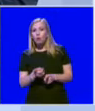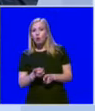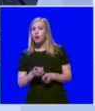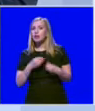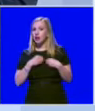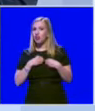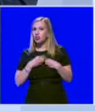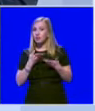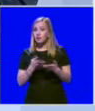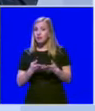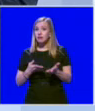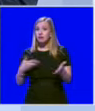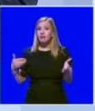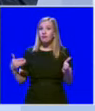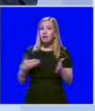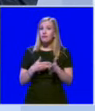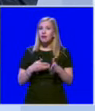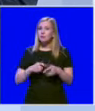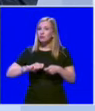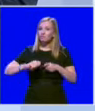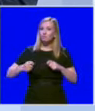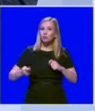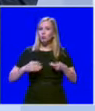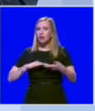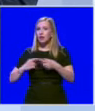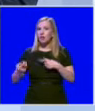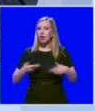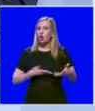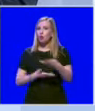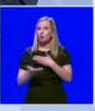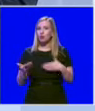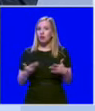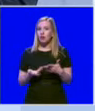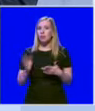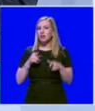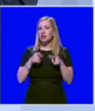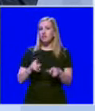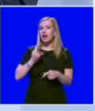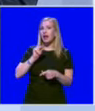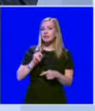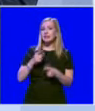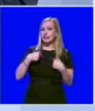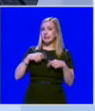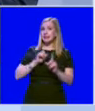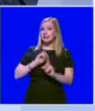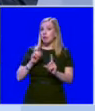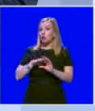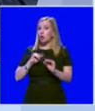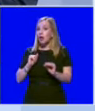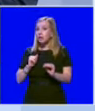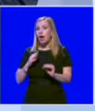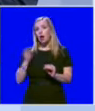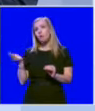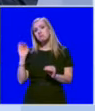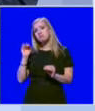вас, въпреки обтегнатите отношения, които демонстрирате в момента? Или пък, понеже вие казвате, ми ние не сме се отказали от това, ако